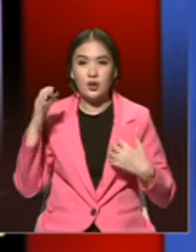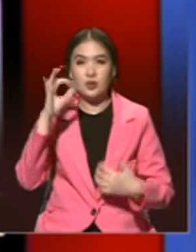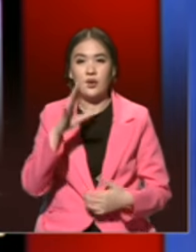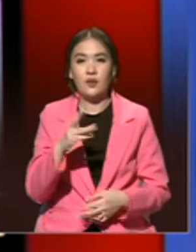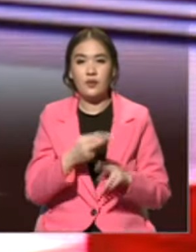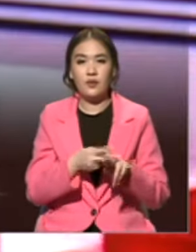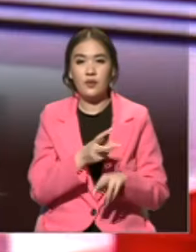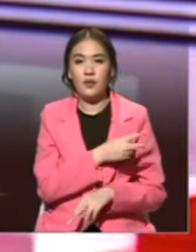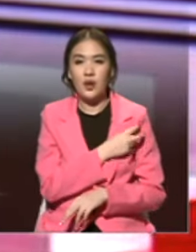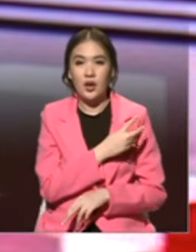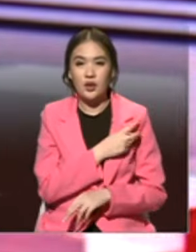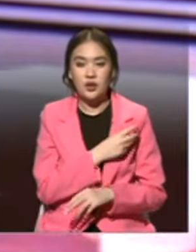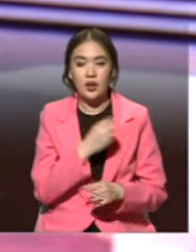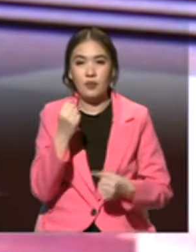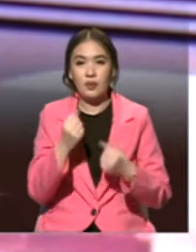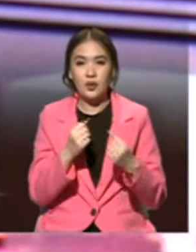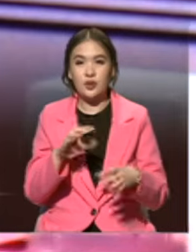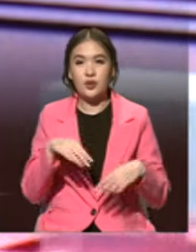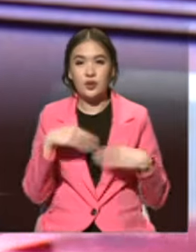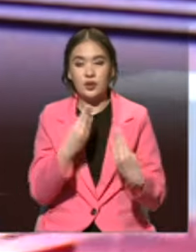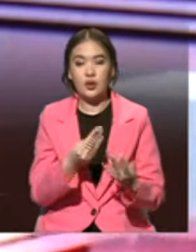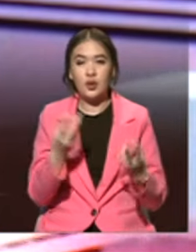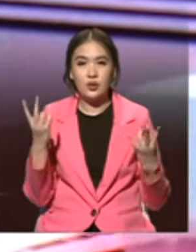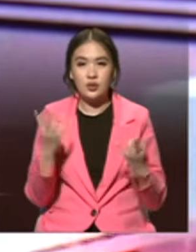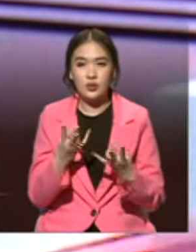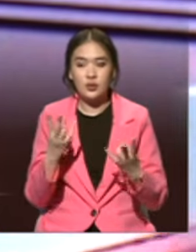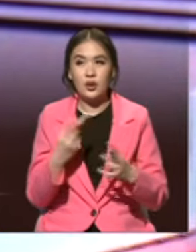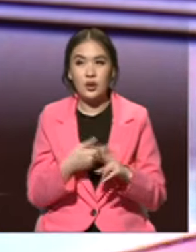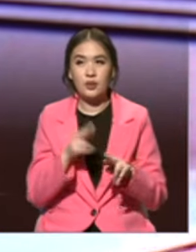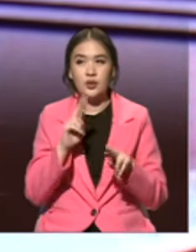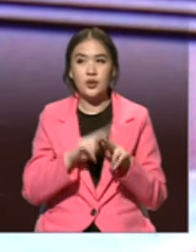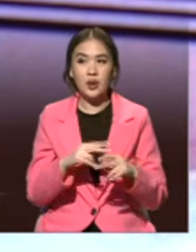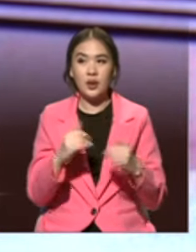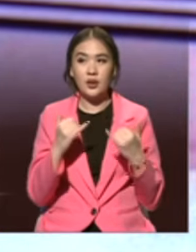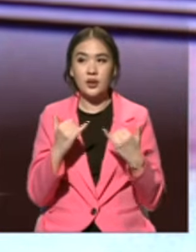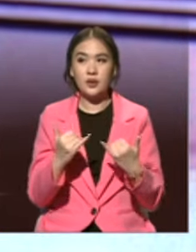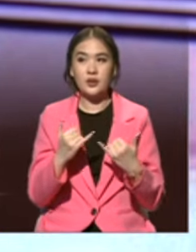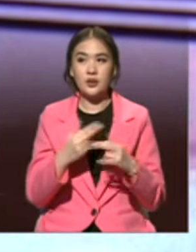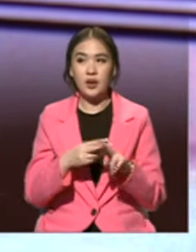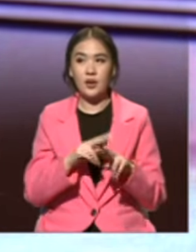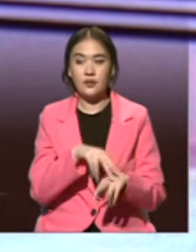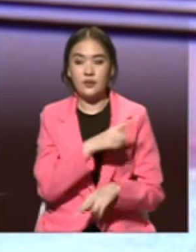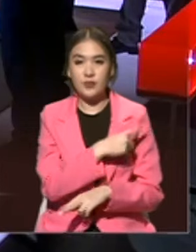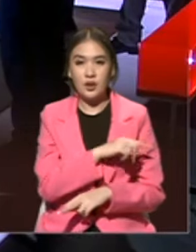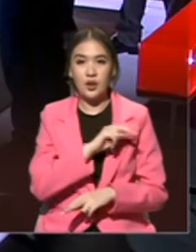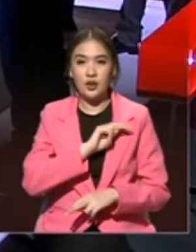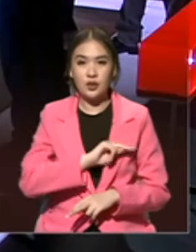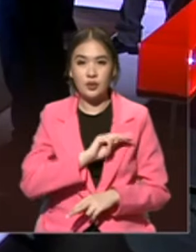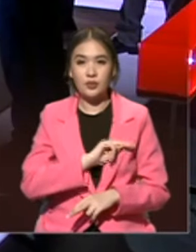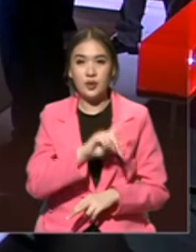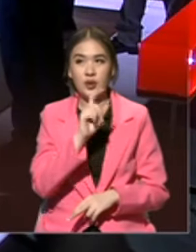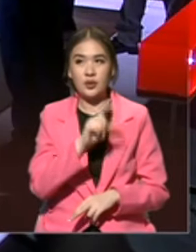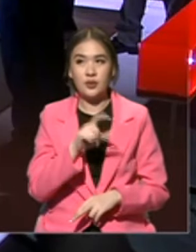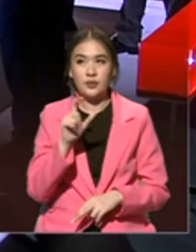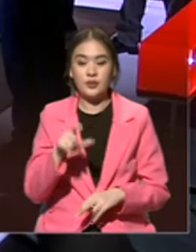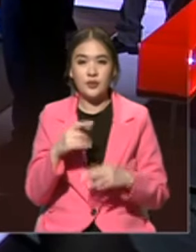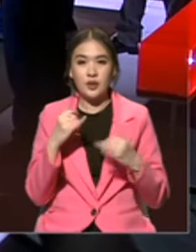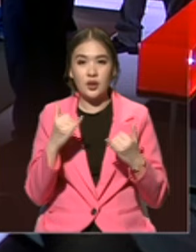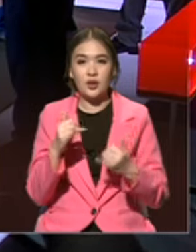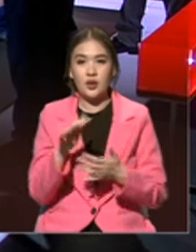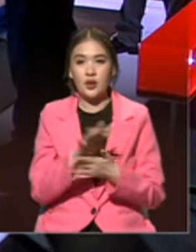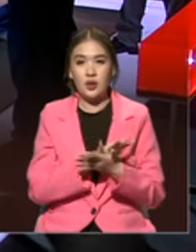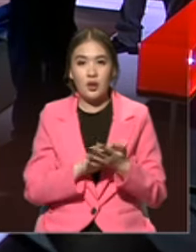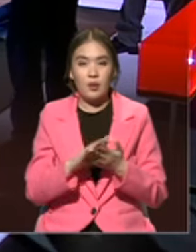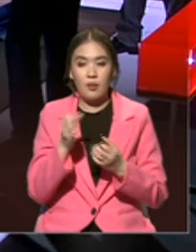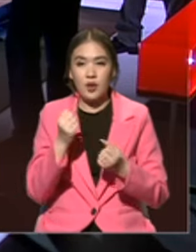дәрігерлерге автокөлікпен қамтамасыз ету керек деп ойлаймын. Өйткені қазір ветеринария саласында қызмет істейтін қызметкерлердің ешқайсысында